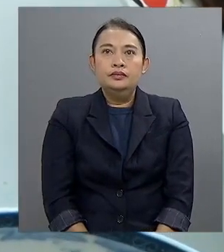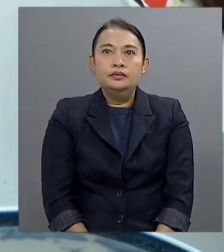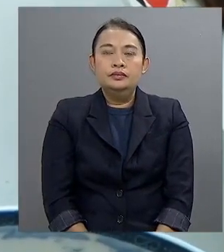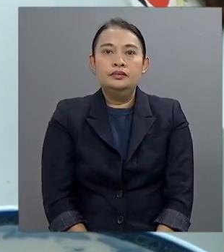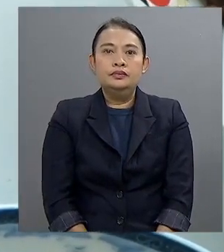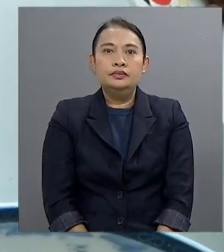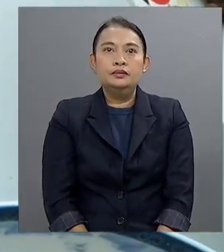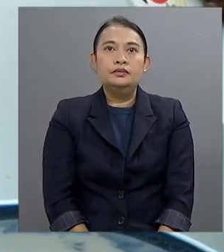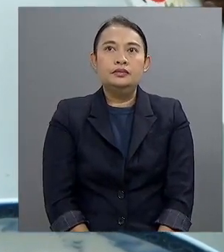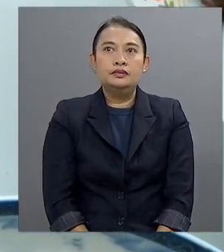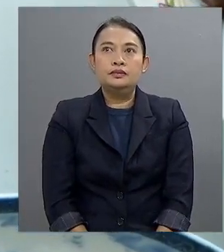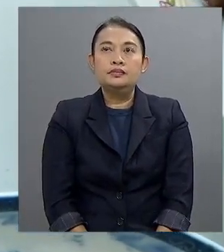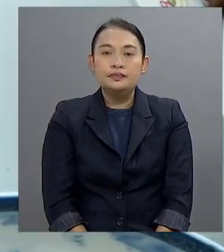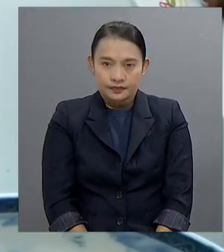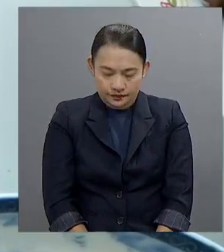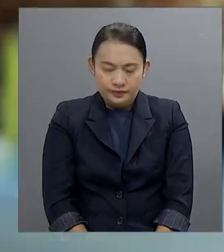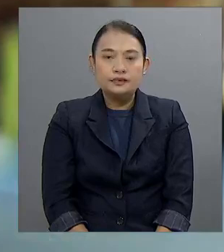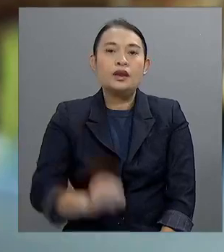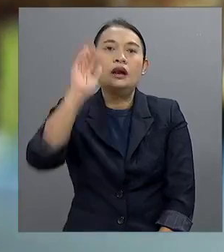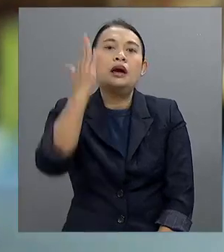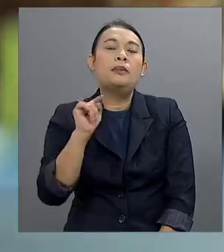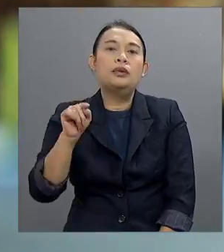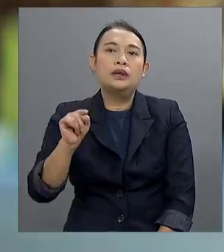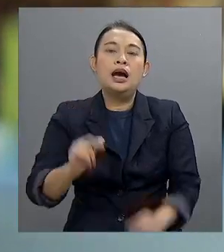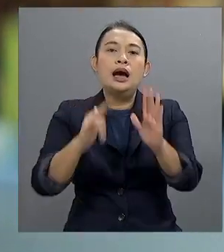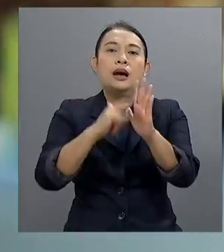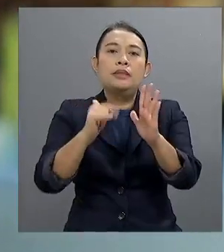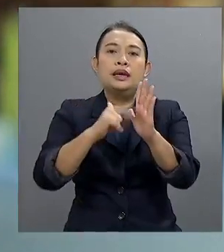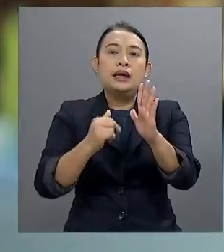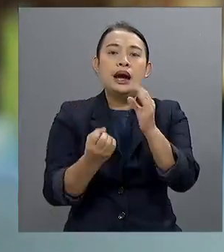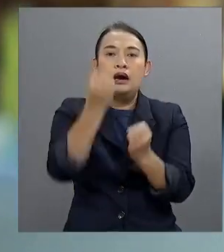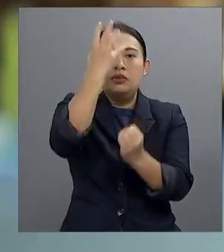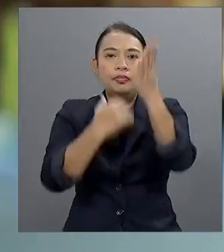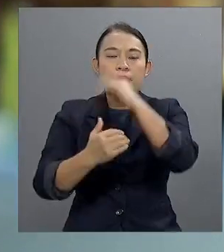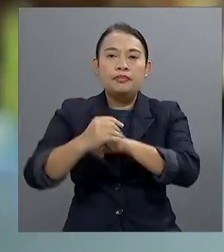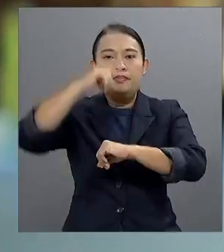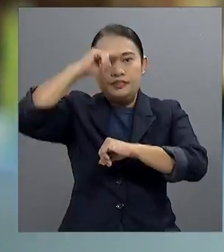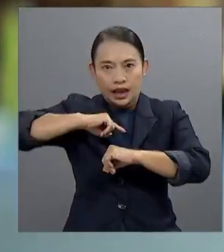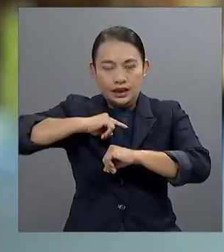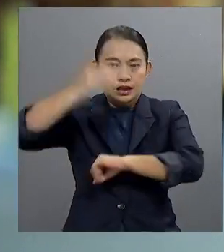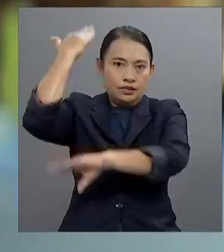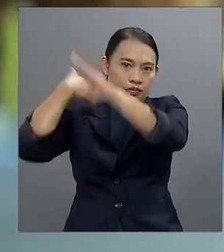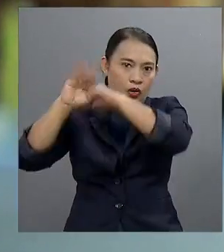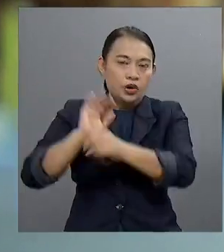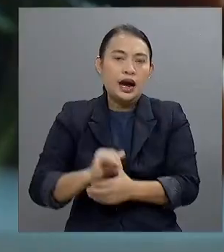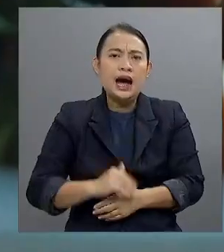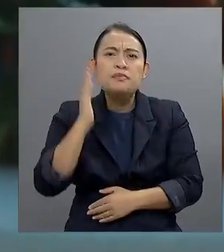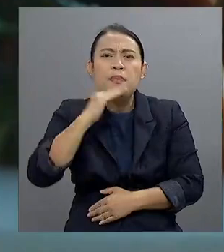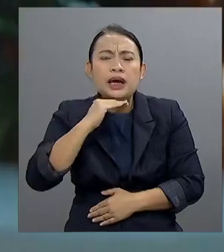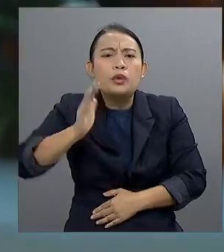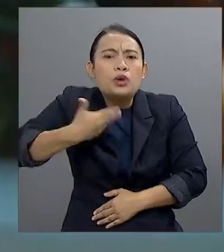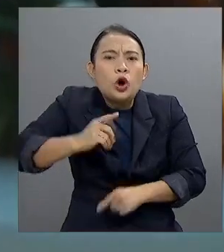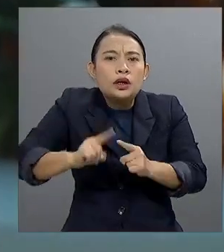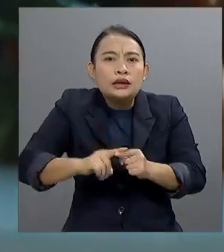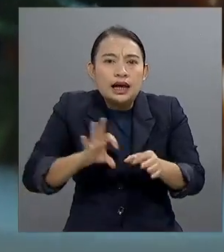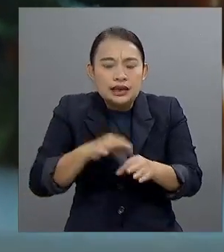คุณผู้ชมครับสำหรับกะเพราเป็นพืชสมุนไพรที่มีรสเผ็ดร้อนนะครับถ้าเอามาปรุงอาหารจะช่วยลดความเผ็ดร้อน